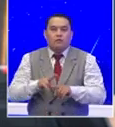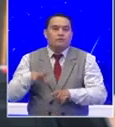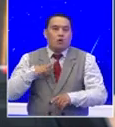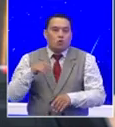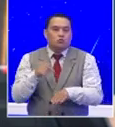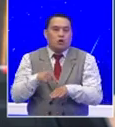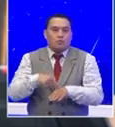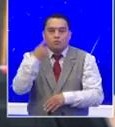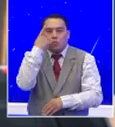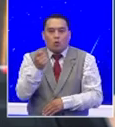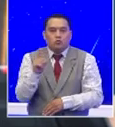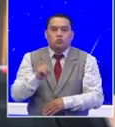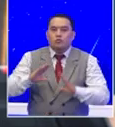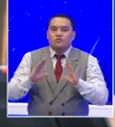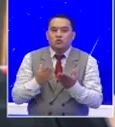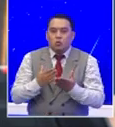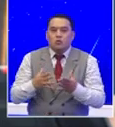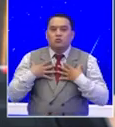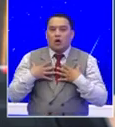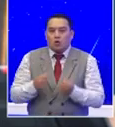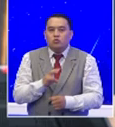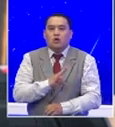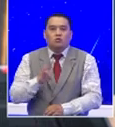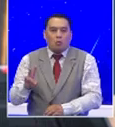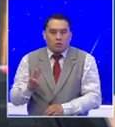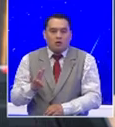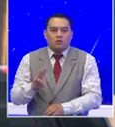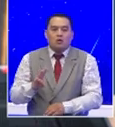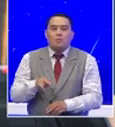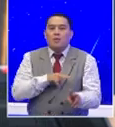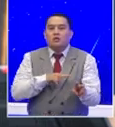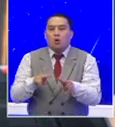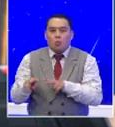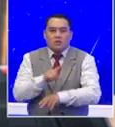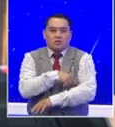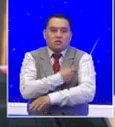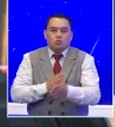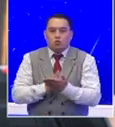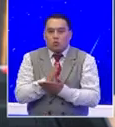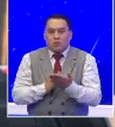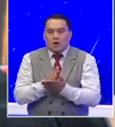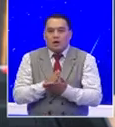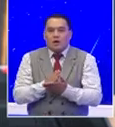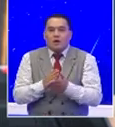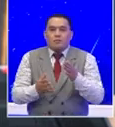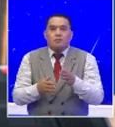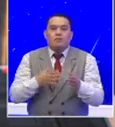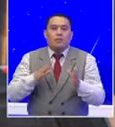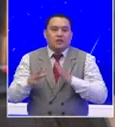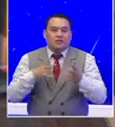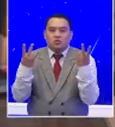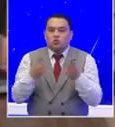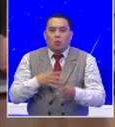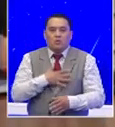Он также напомнил, что ситуация вокруг здоровья Нурсултана Назарбаева находится на контроле медицинских служб. Повода для паники